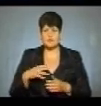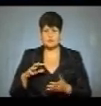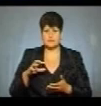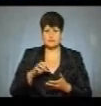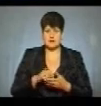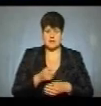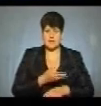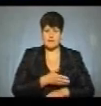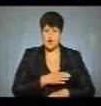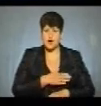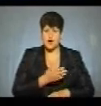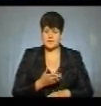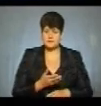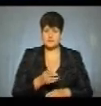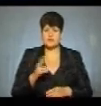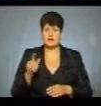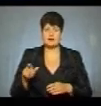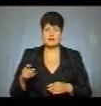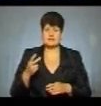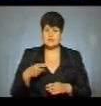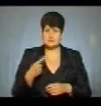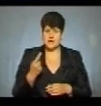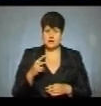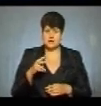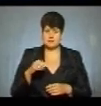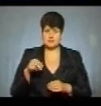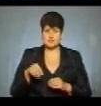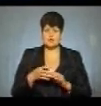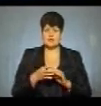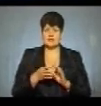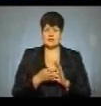поляки. 21 листопада